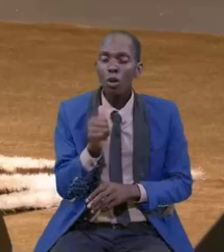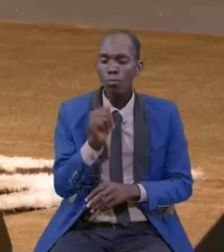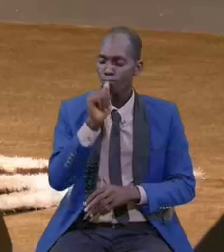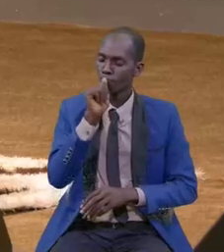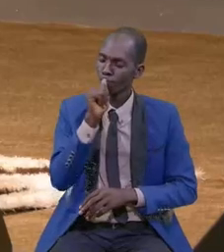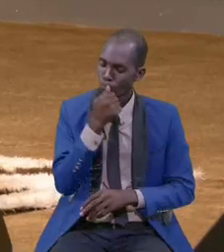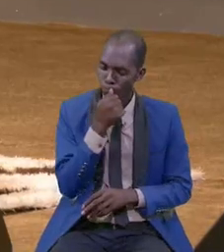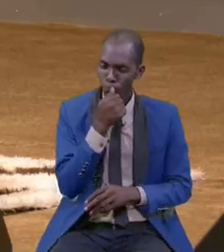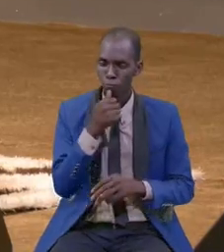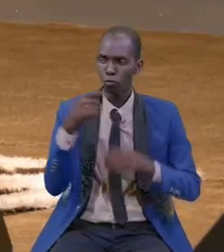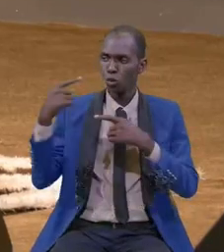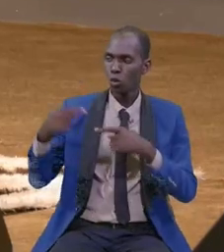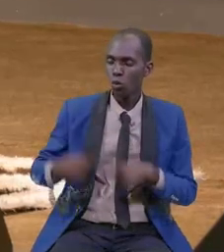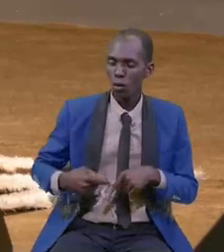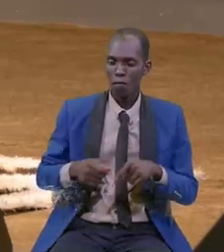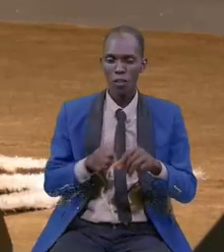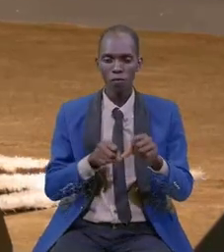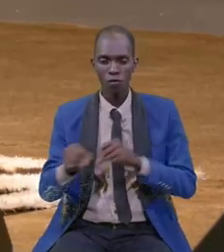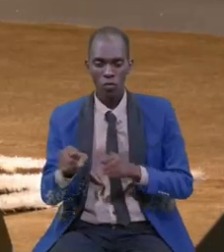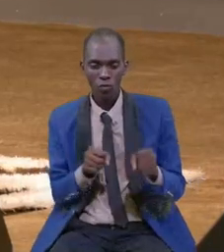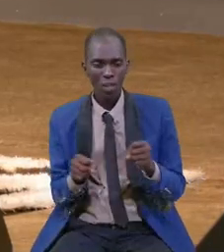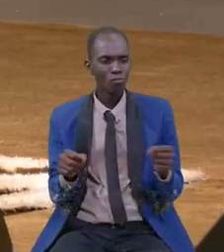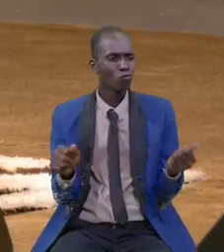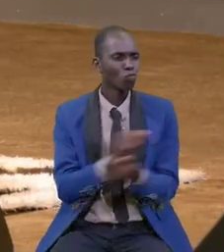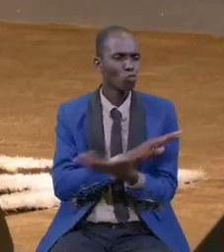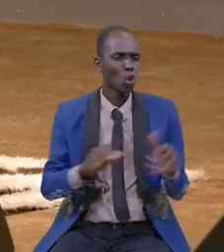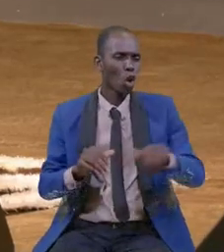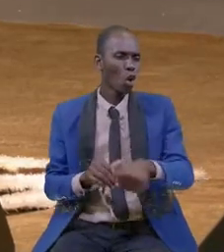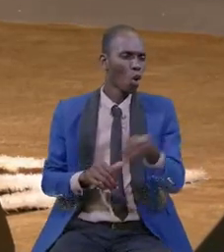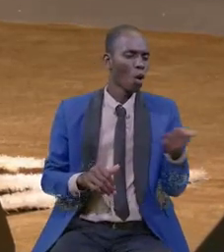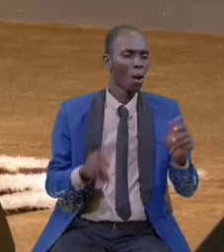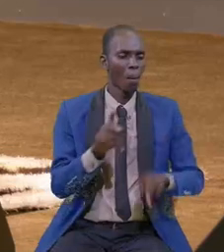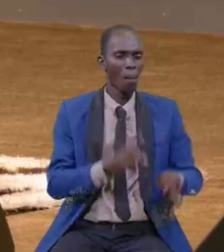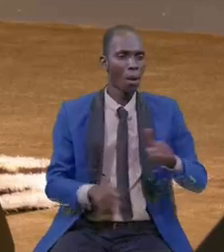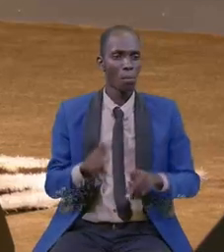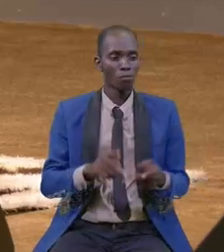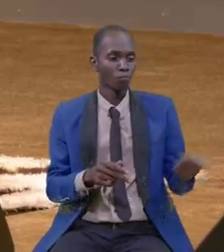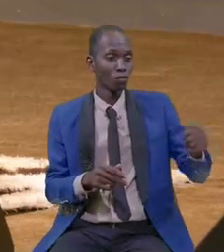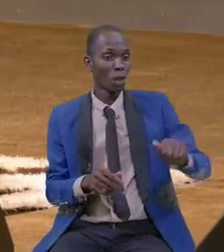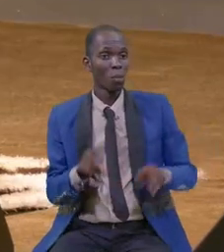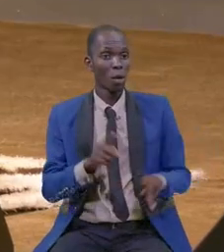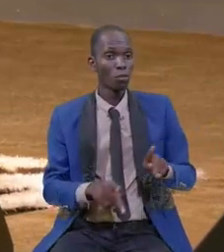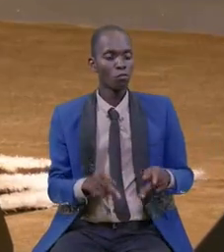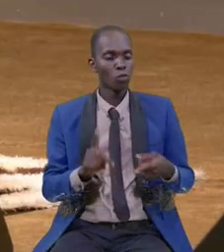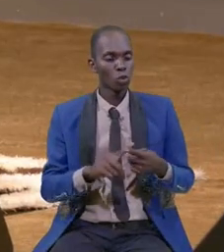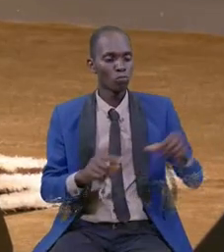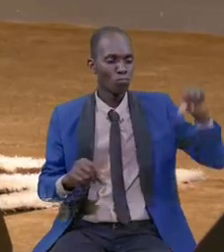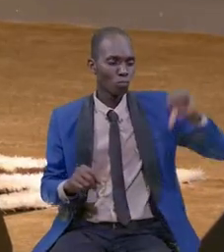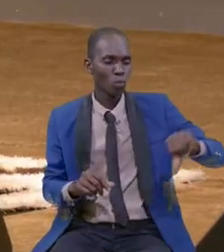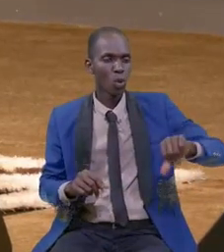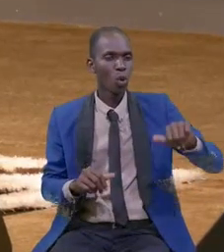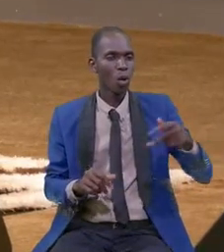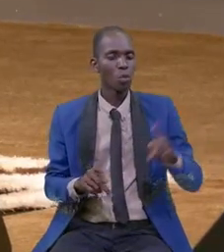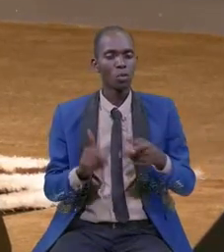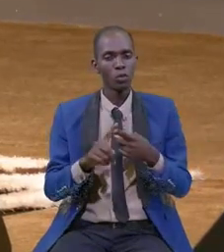lutte de la bagarre de faire de détruire les autres pour posséder ce que tu as ce que tu as possédé jusque